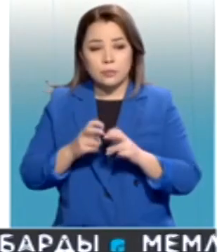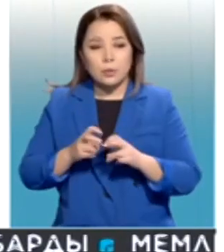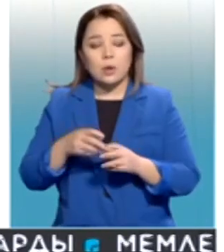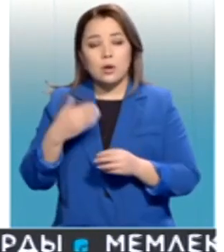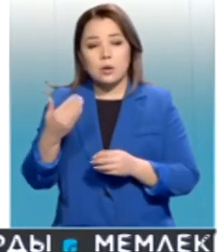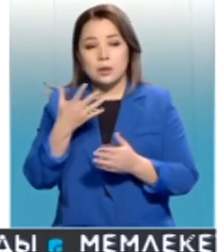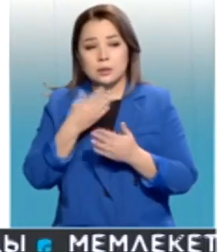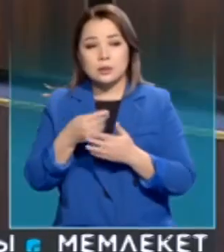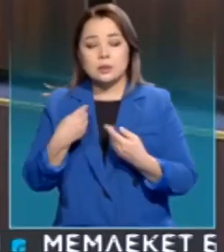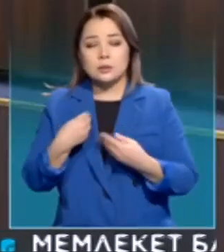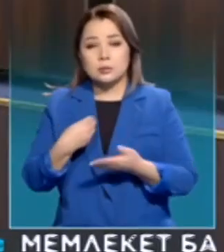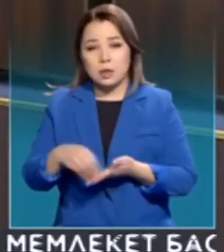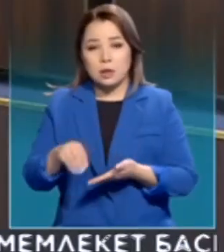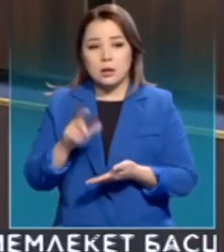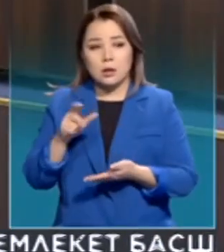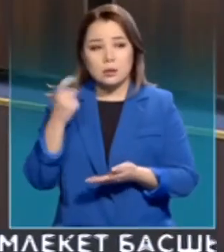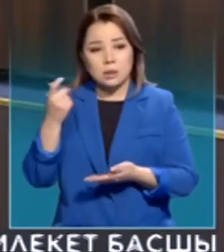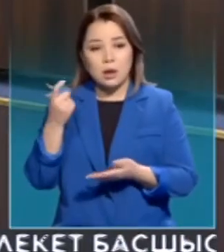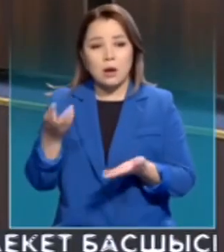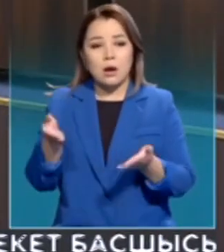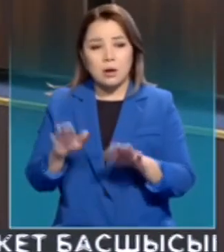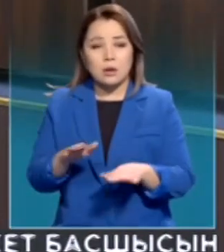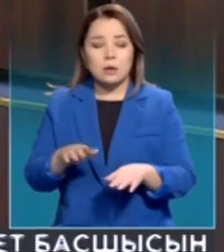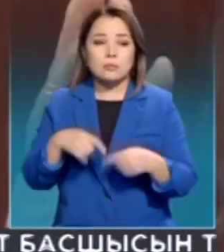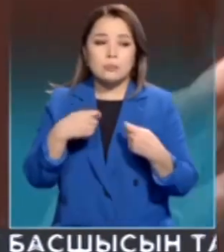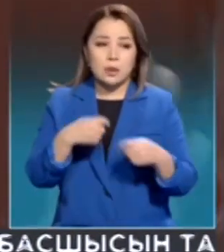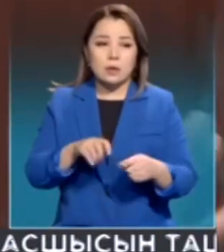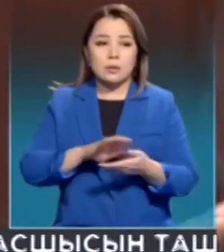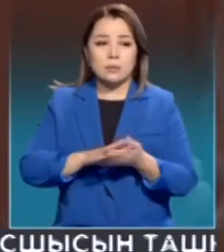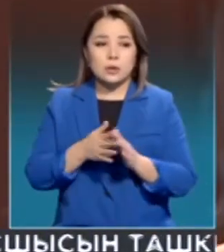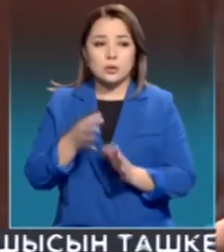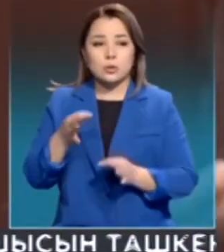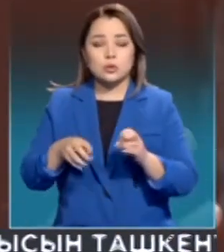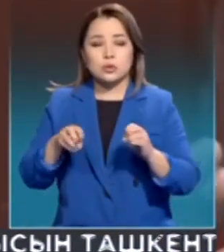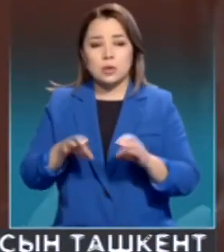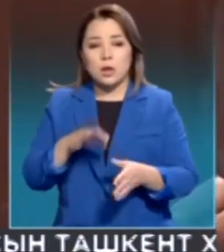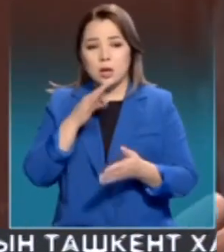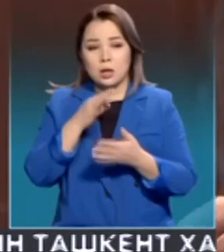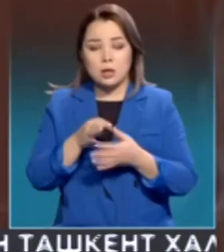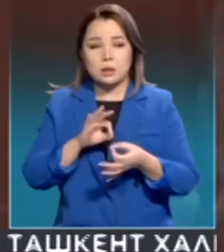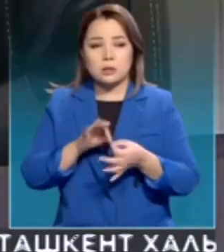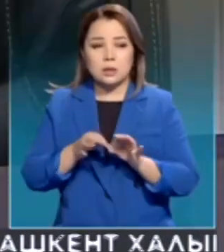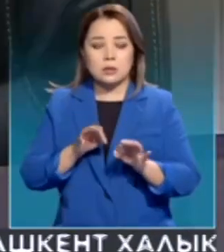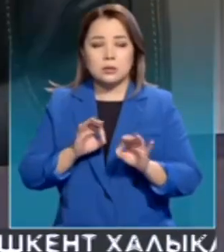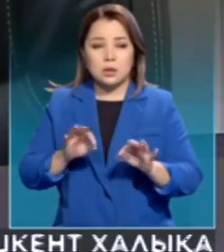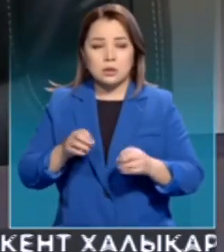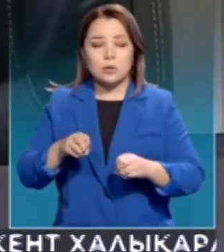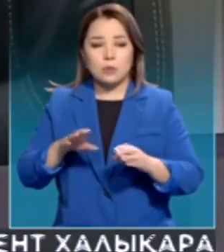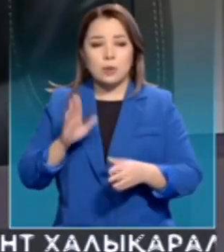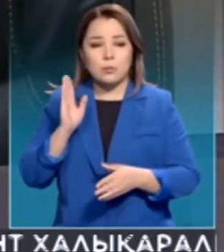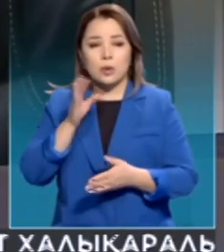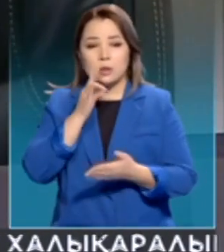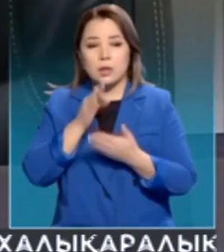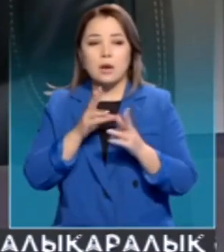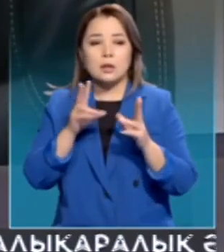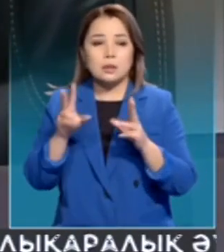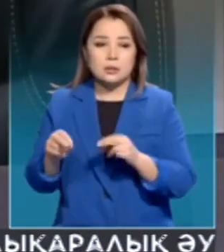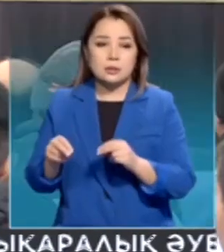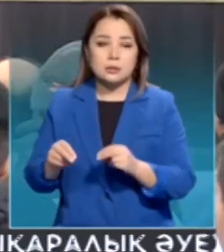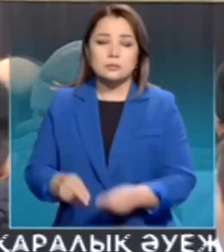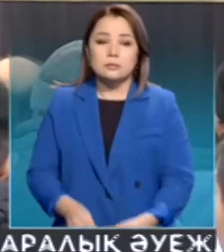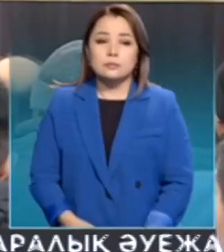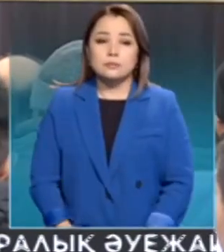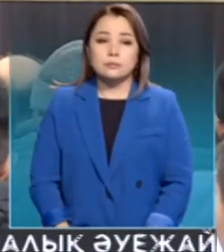немесе оны сатып алғандардың меншігінде қала ма? Қос тарапқа да сот шешімін күтуден басқа амал жоқ. Алматы облысынан Нұрсұлтан Тілектес,